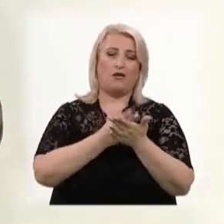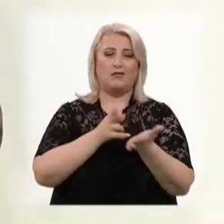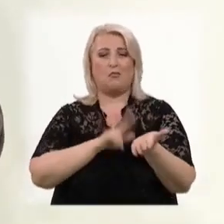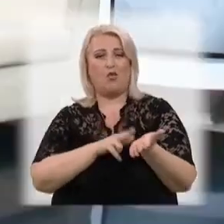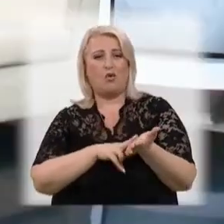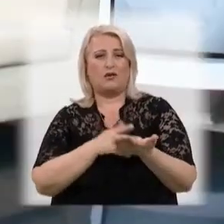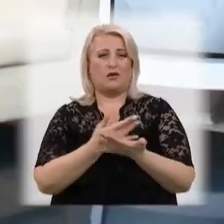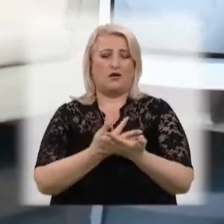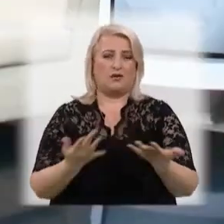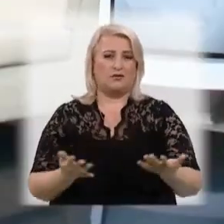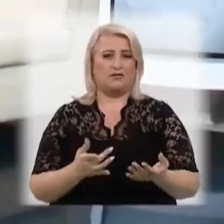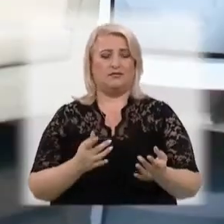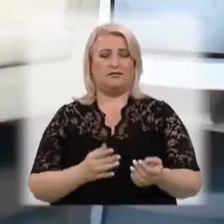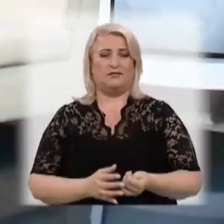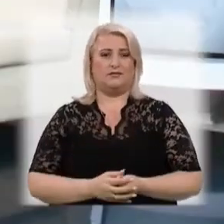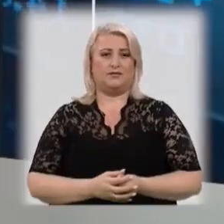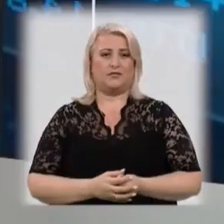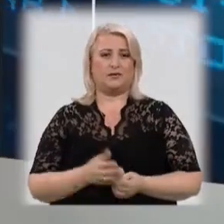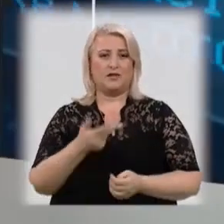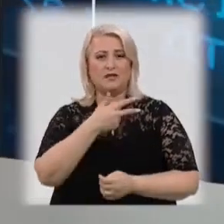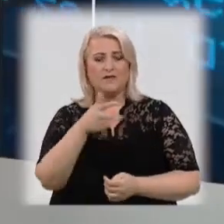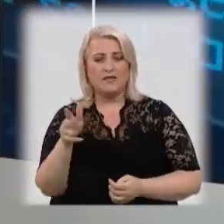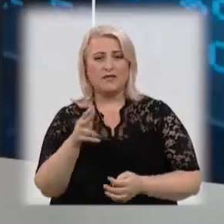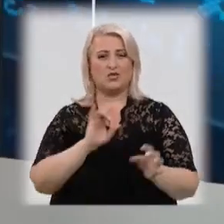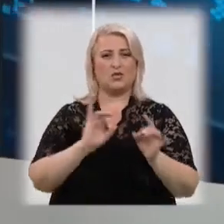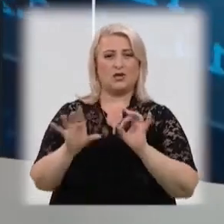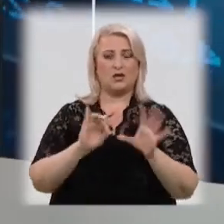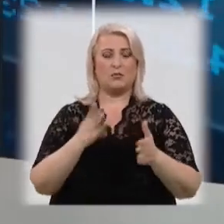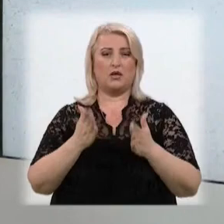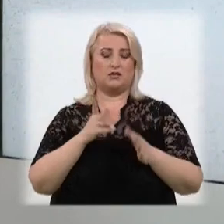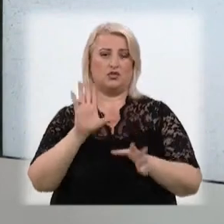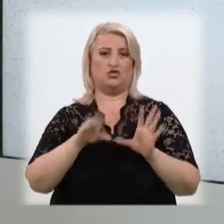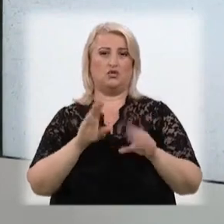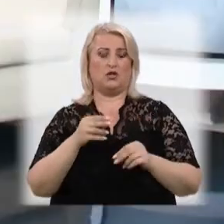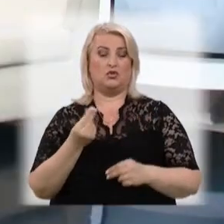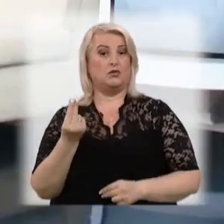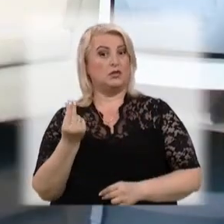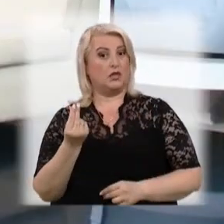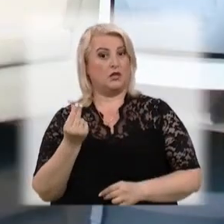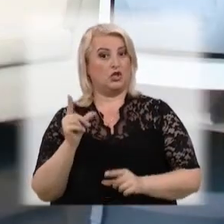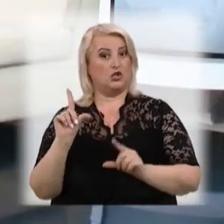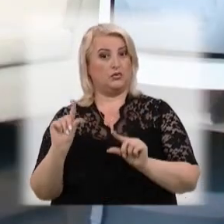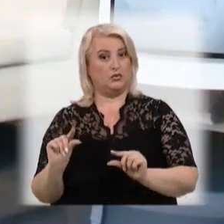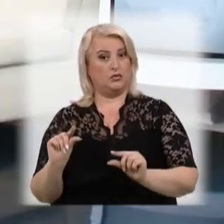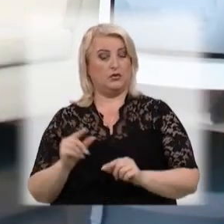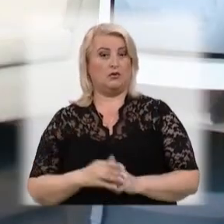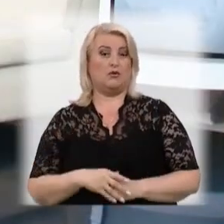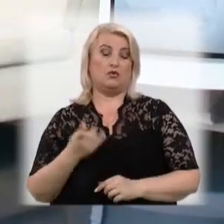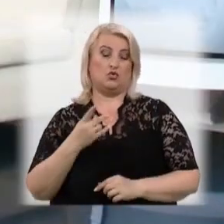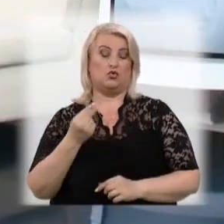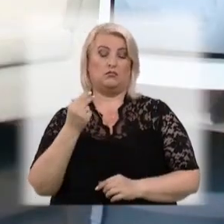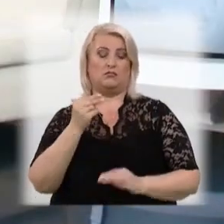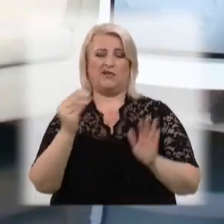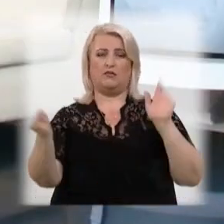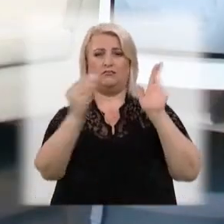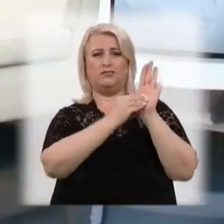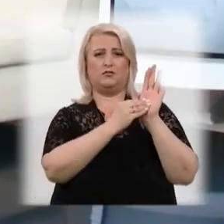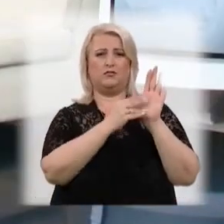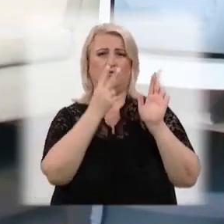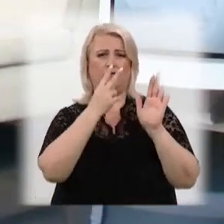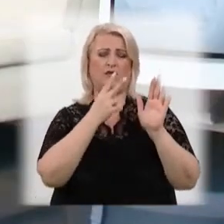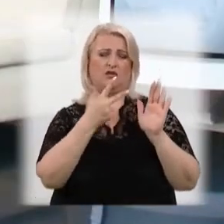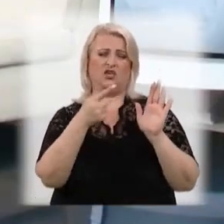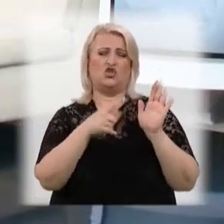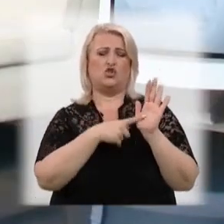au fost vizitate publicat de ea dacă tu ești de categoria de creat Atunci trebuie să pui prețul în față și să ai accesibile